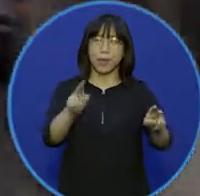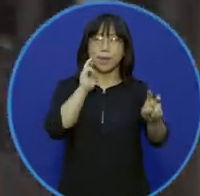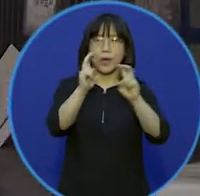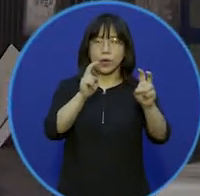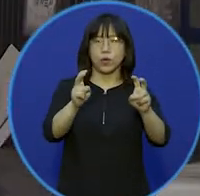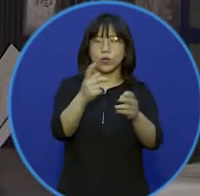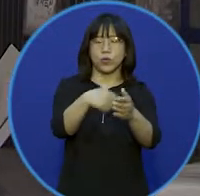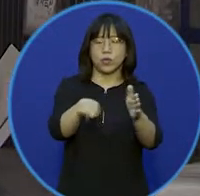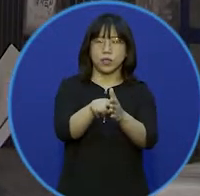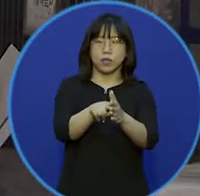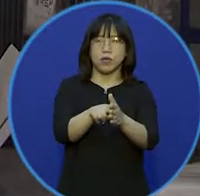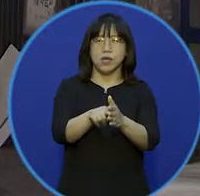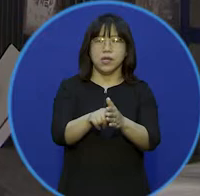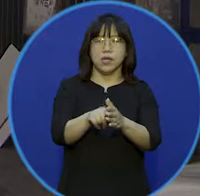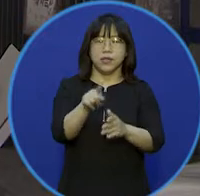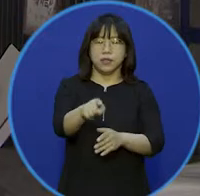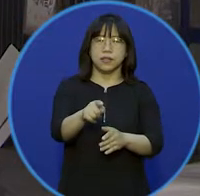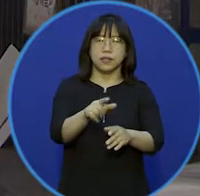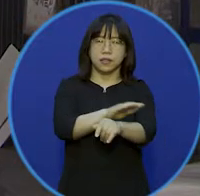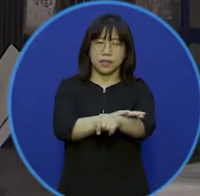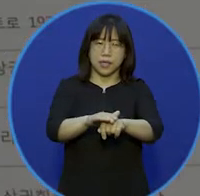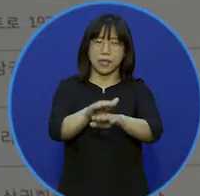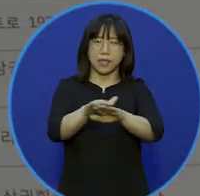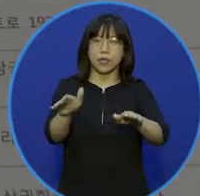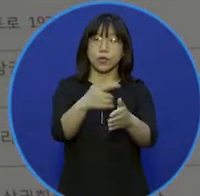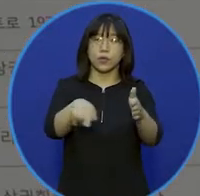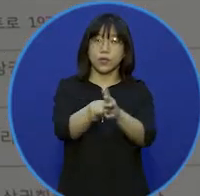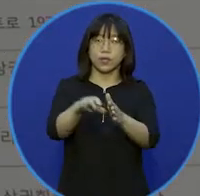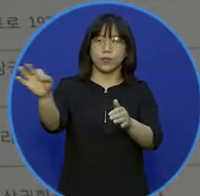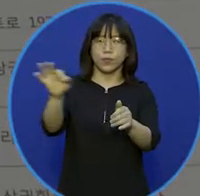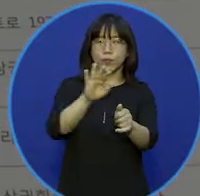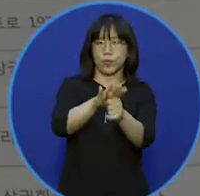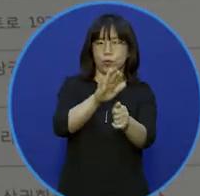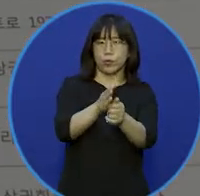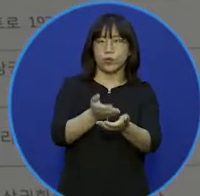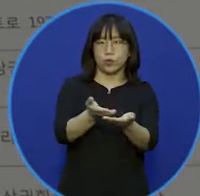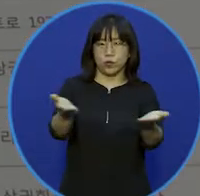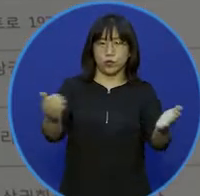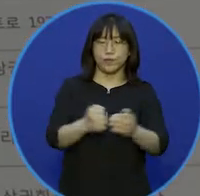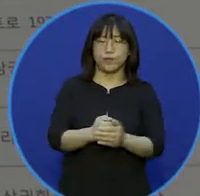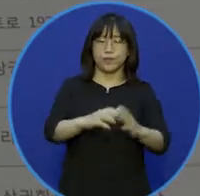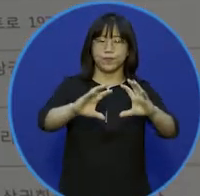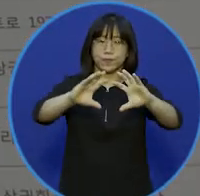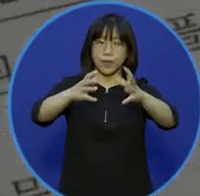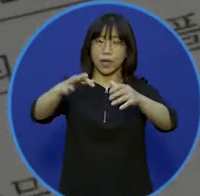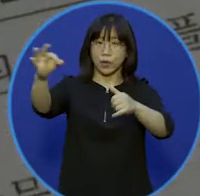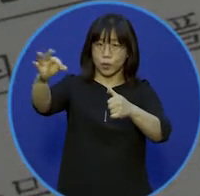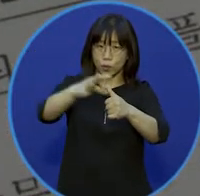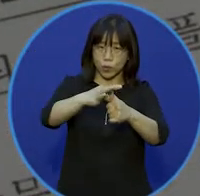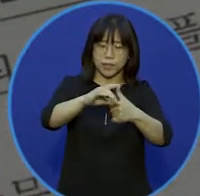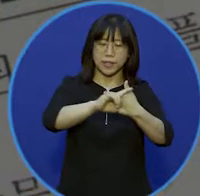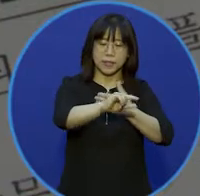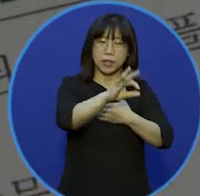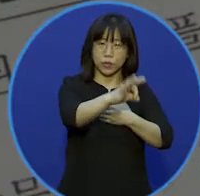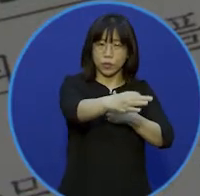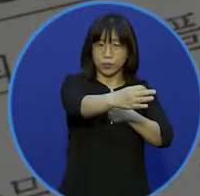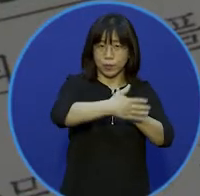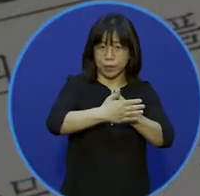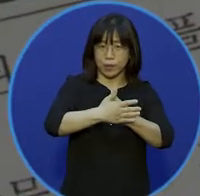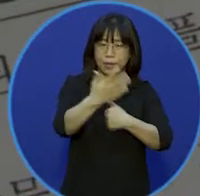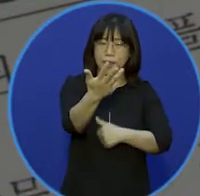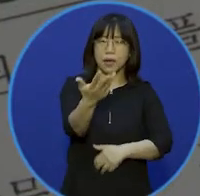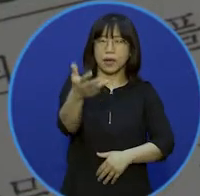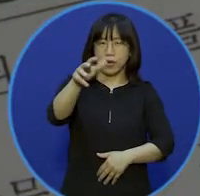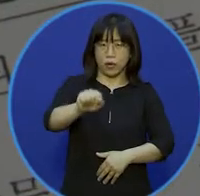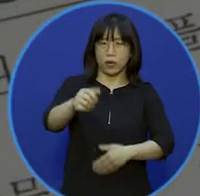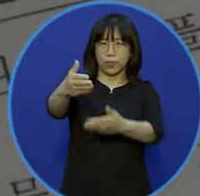공동체가 스스로 해결하고 극복할 수 있도록 지원하는 사업입니다. 국비와 지방비 총 8억 원을 지원받는 이번